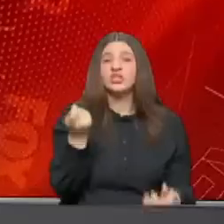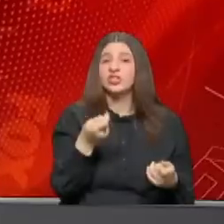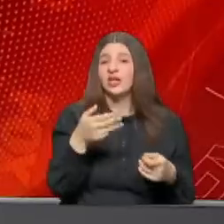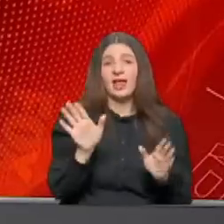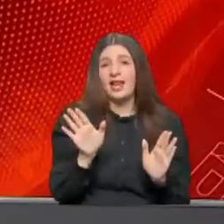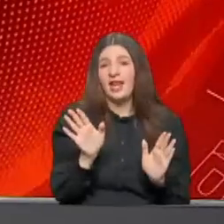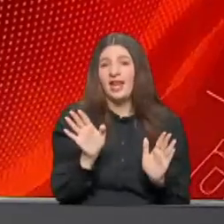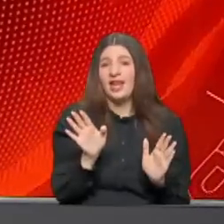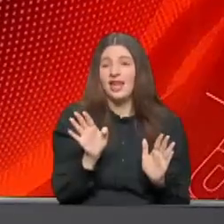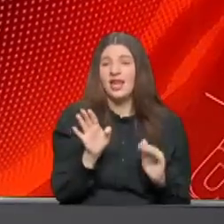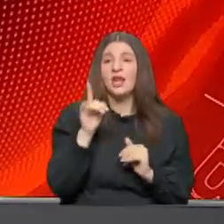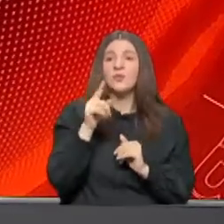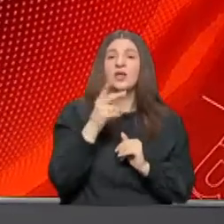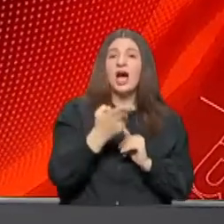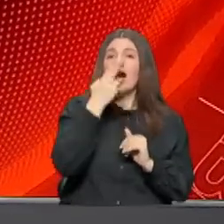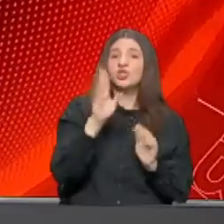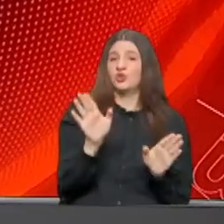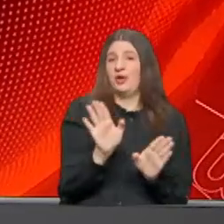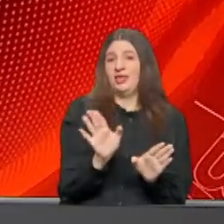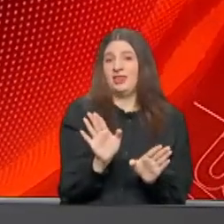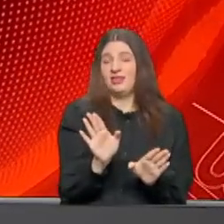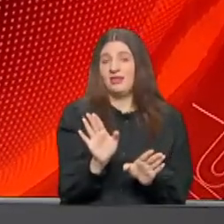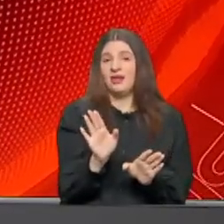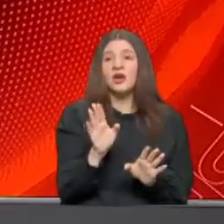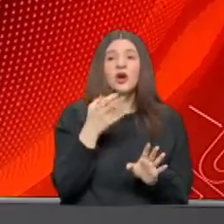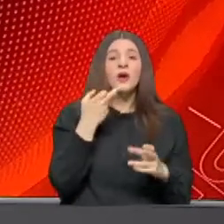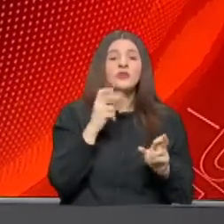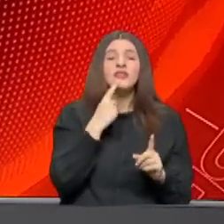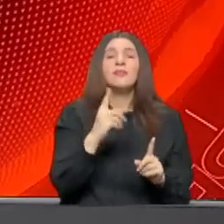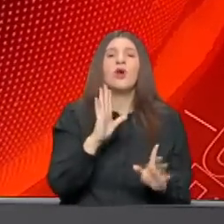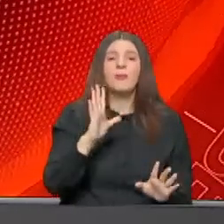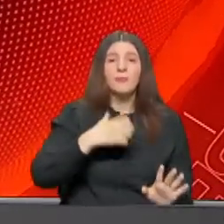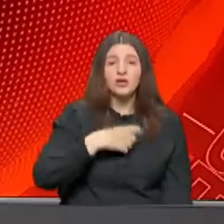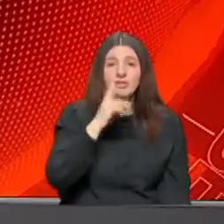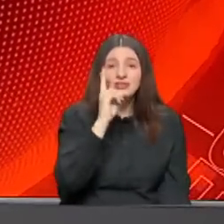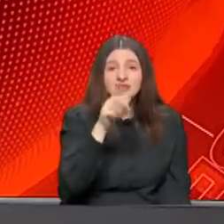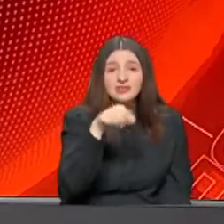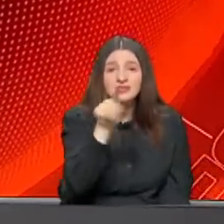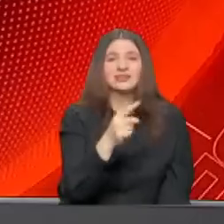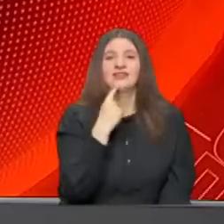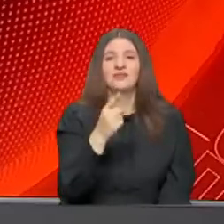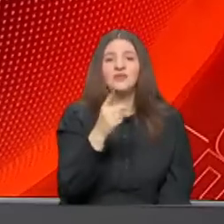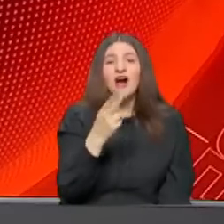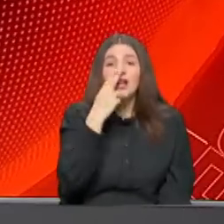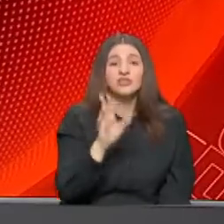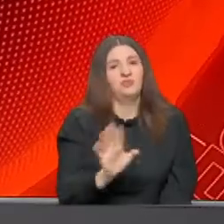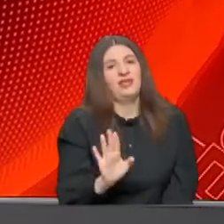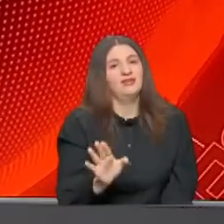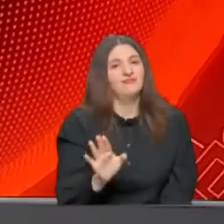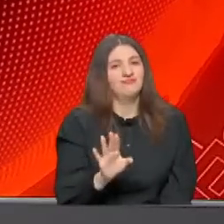değil. Buna alışmayın. Boşuna demiyorum patron sizsiniz diye. Buna alışmayın.